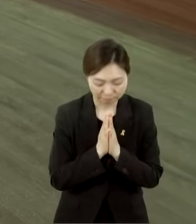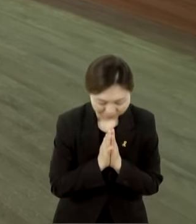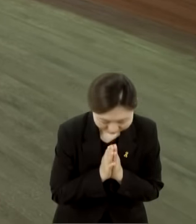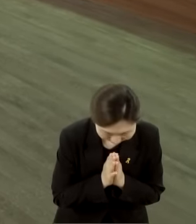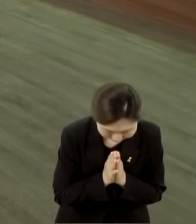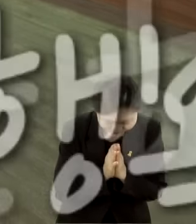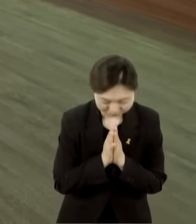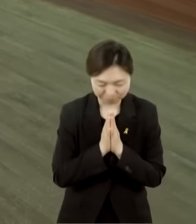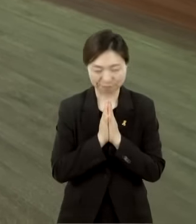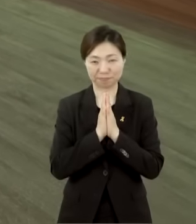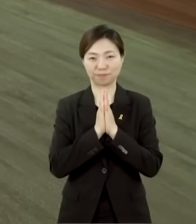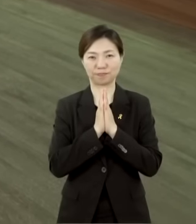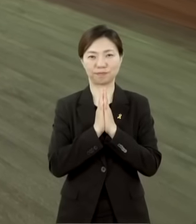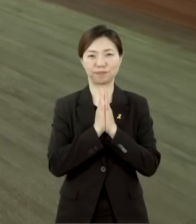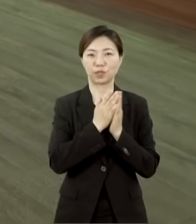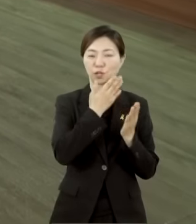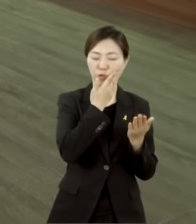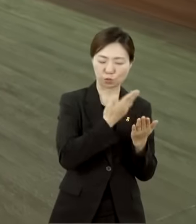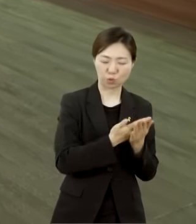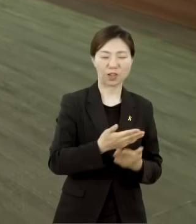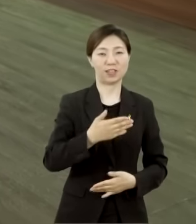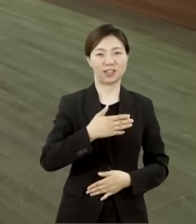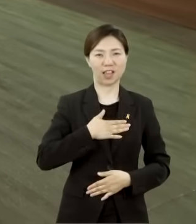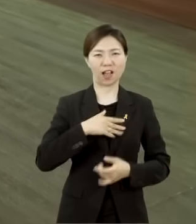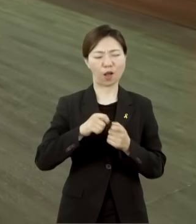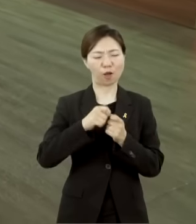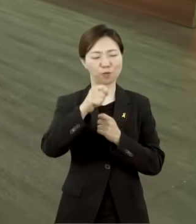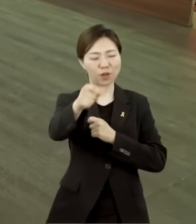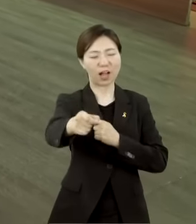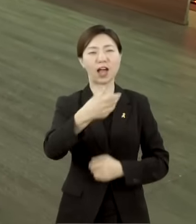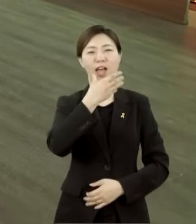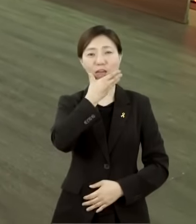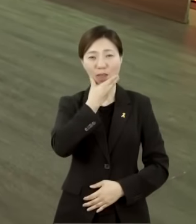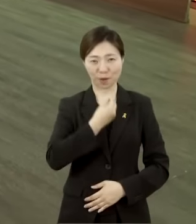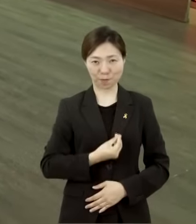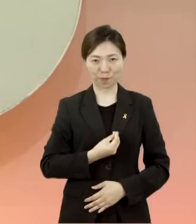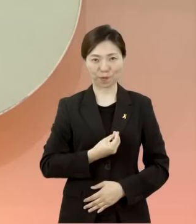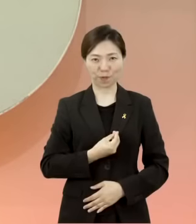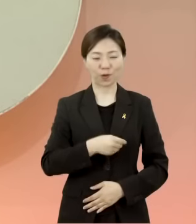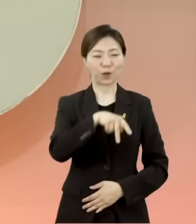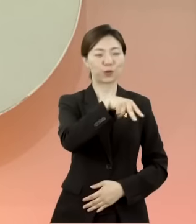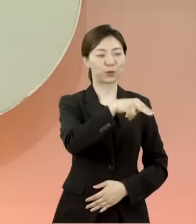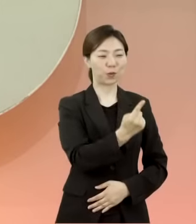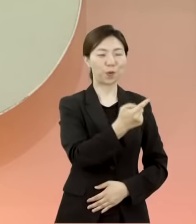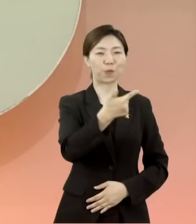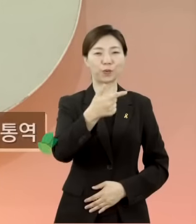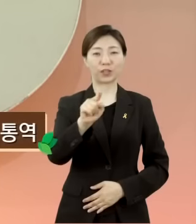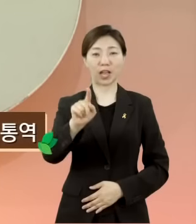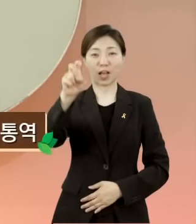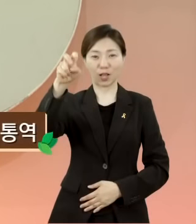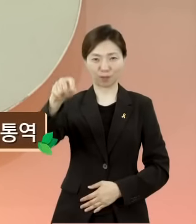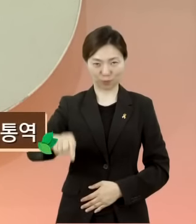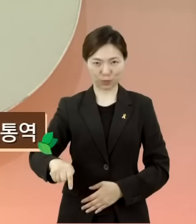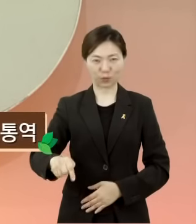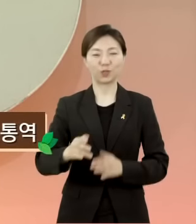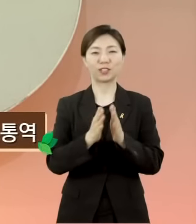안녕하십니까 소중한 나 무아 행복 소나무 시간입니다 여러분 만나서